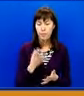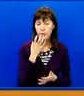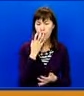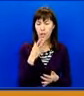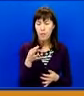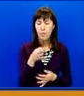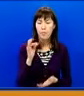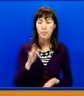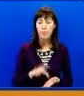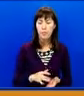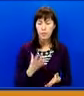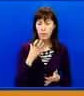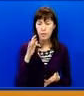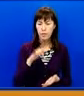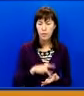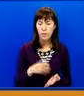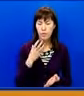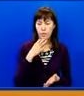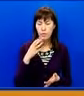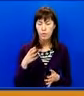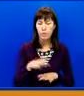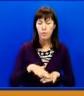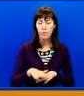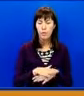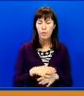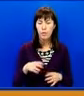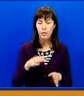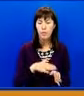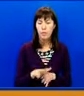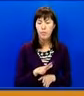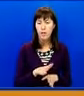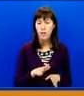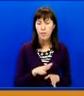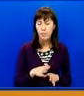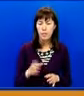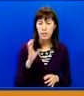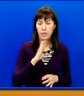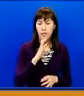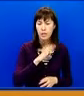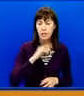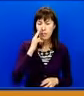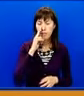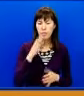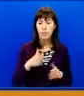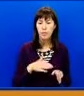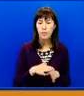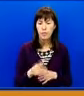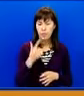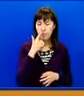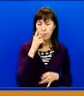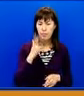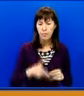отопления областного центра. Теплоцентраль южной зоны города уже заполнена полностью. По северной зоне Шымкента процесс заполнения близится